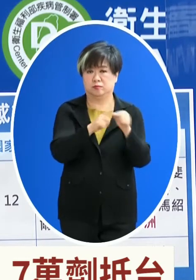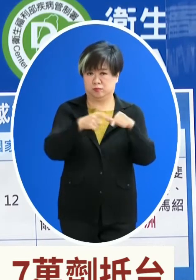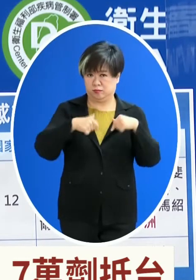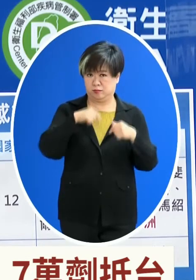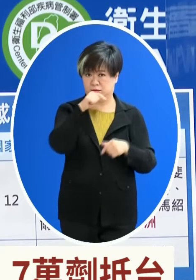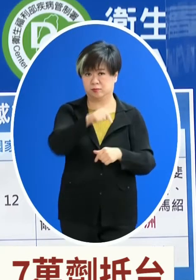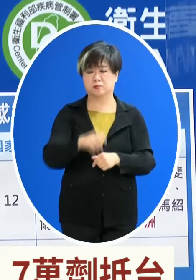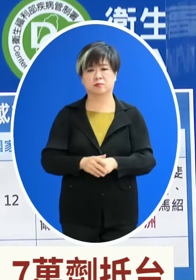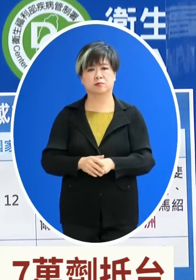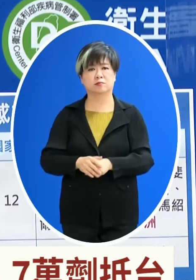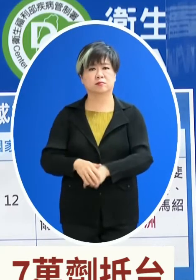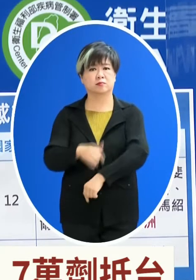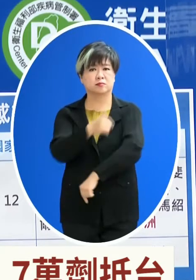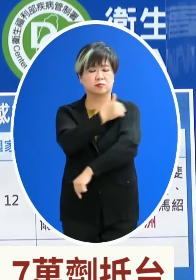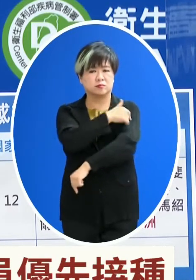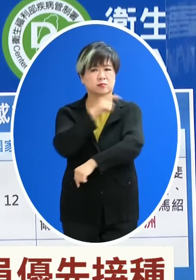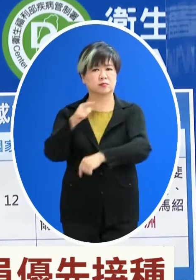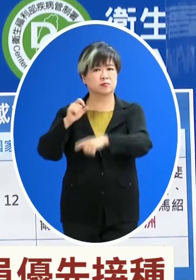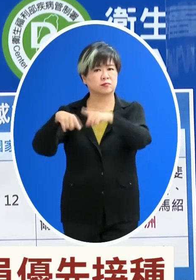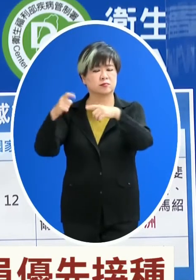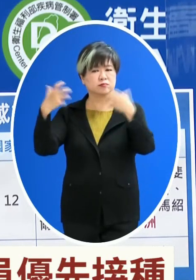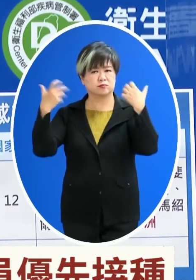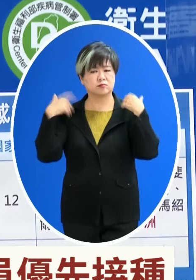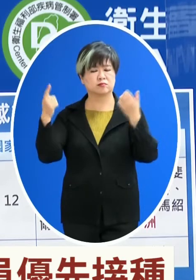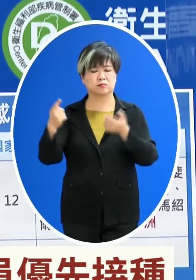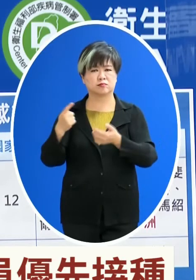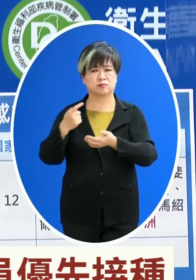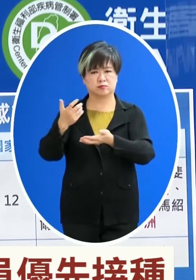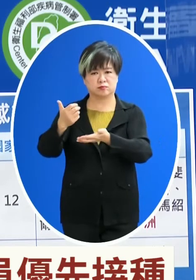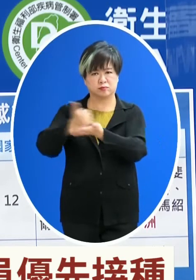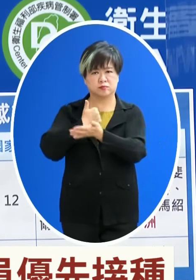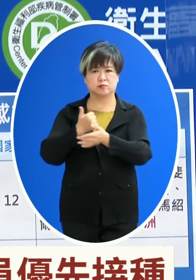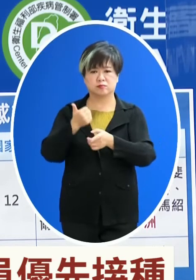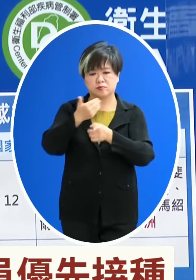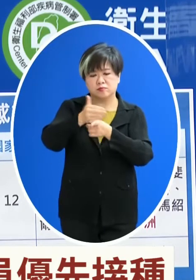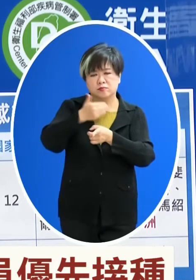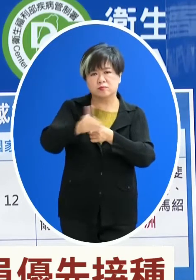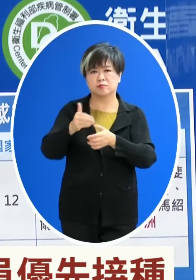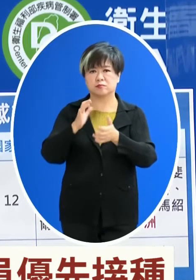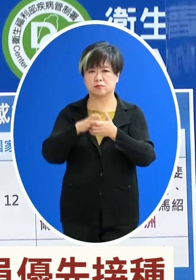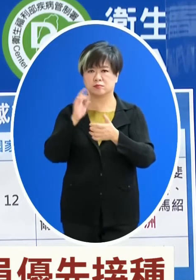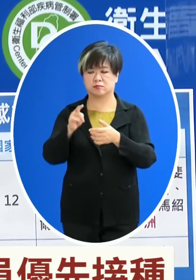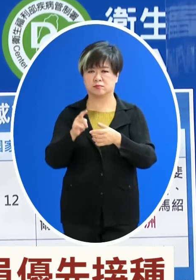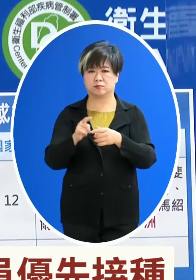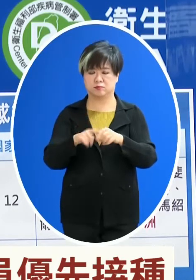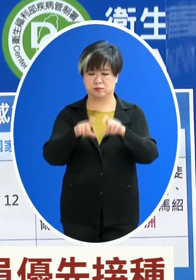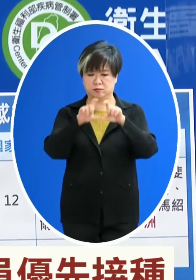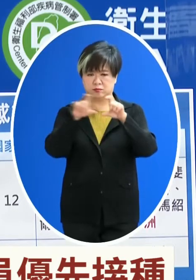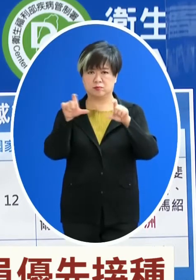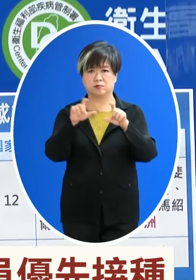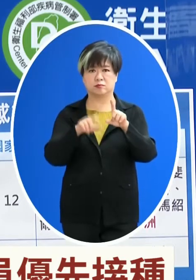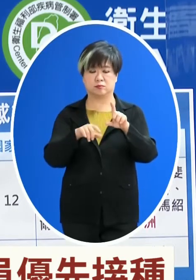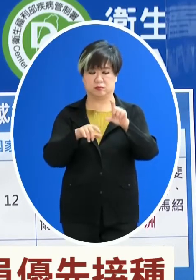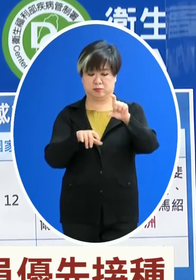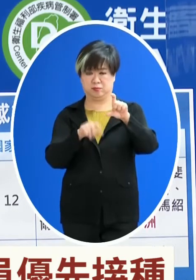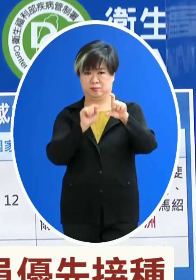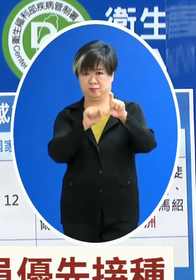本批疫苗是供应商承诺供应的一部分，那该疫苗也多剂型的包装，每瓶